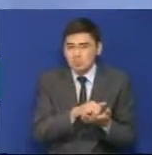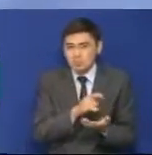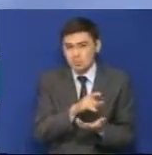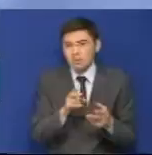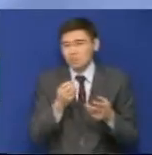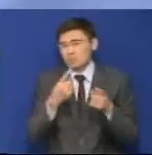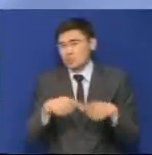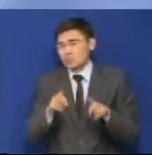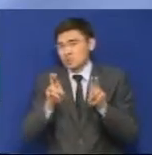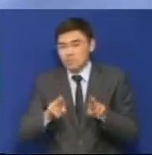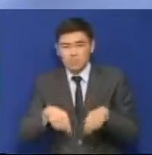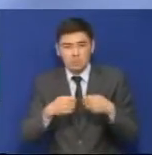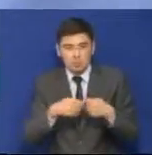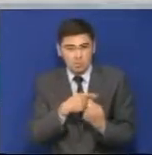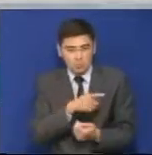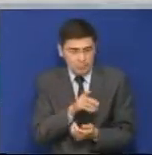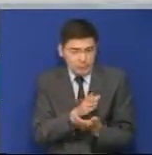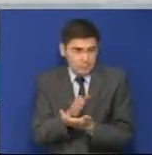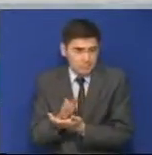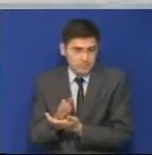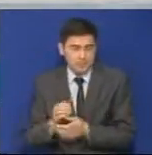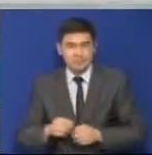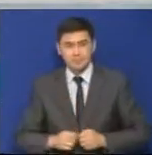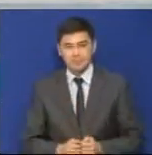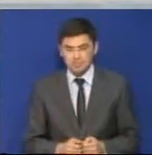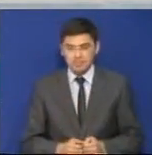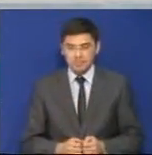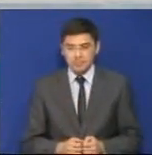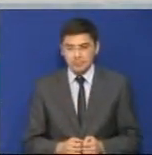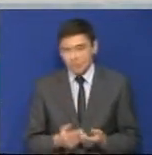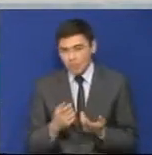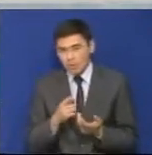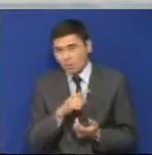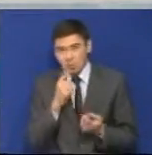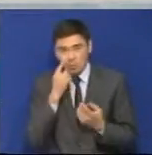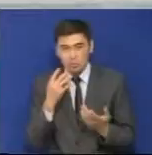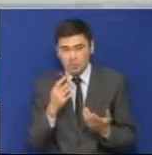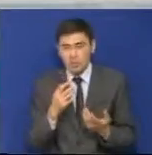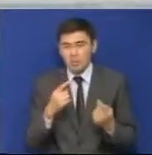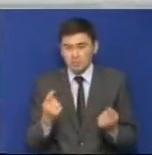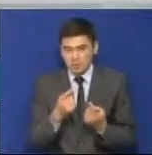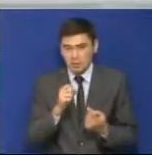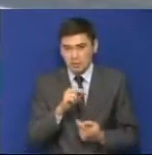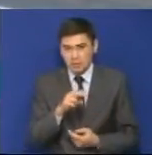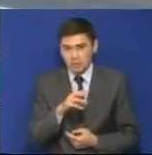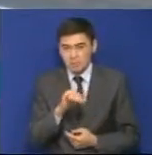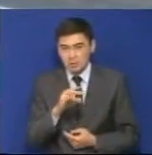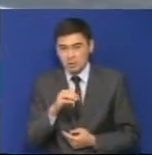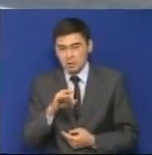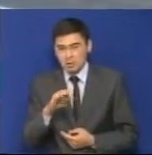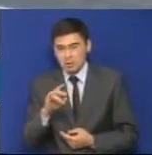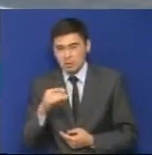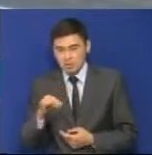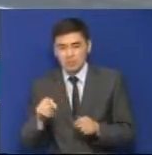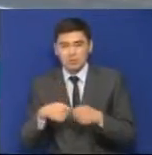ереже бұзушылық кездесті. Айтарлықтай өрескел ереже бұзушылық болған жоқ, негізінен әкімшілік құқық бұзушылықтар тіркелді.